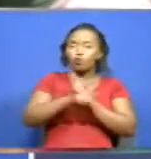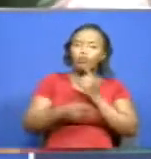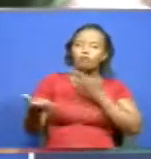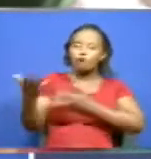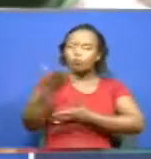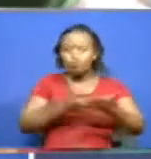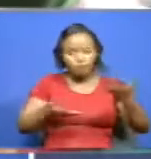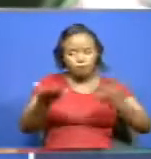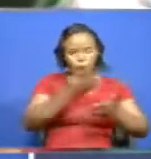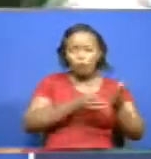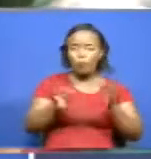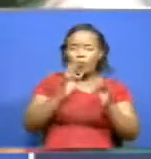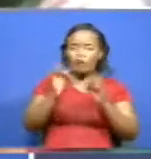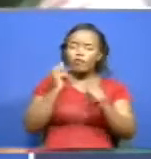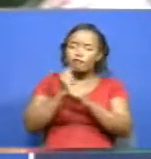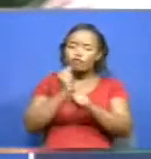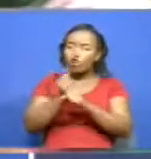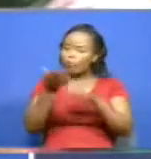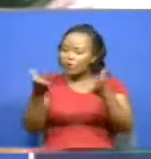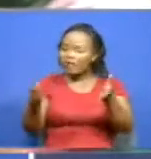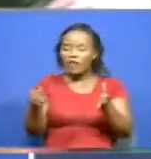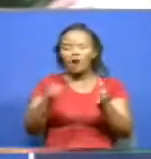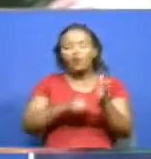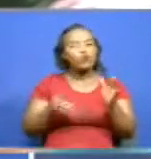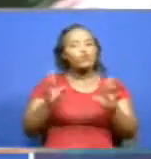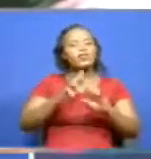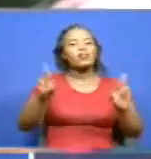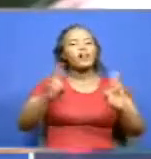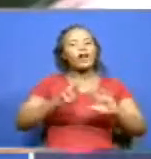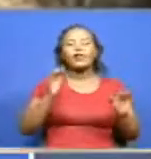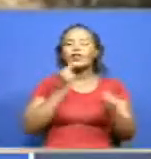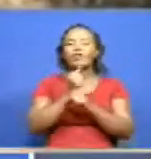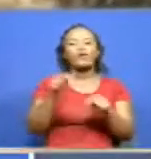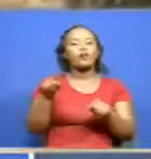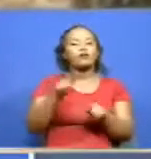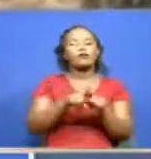na kama kuna kazi watupatie pia tuweze kuwa busy pia